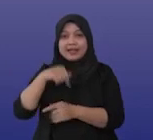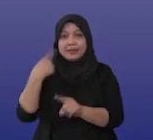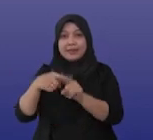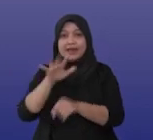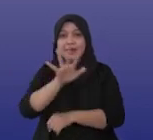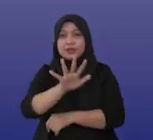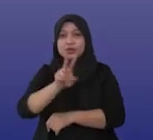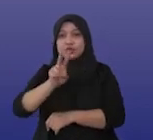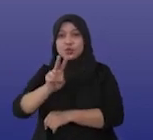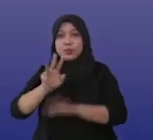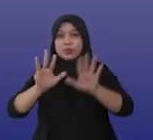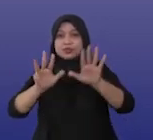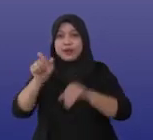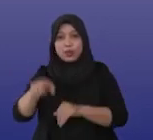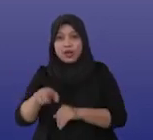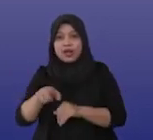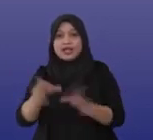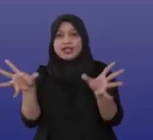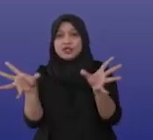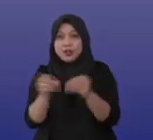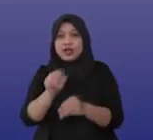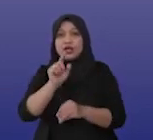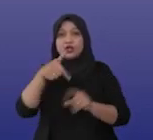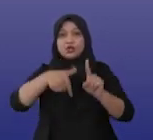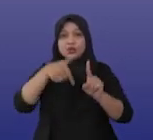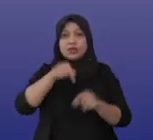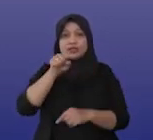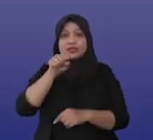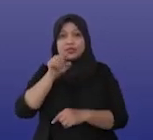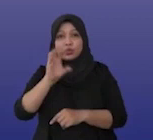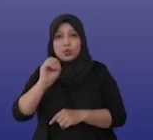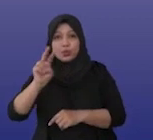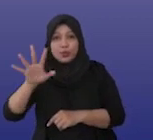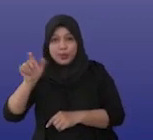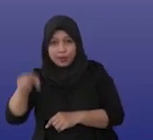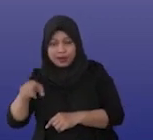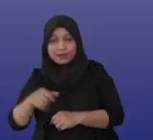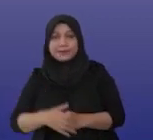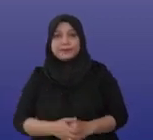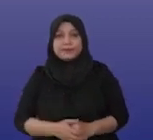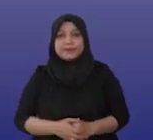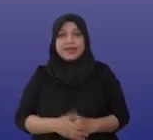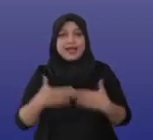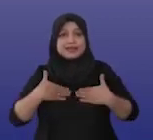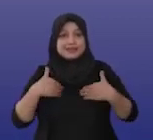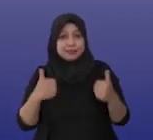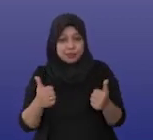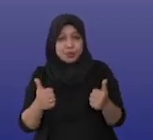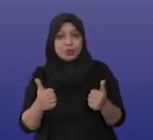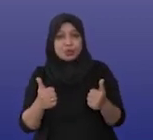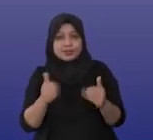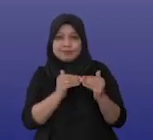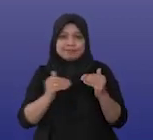529 orang sehingga menjadi 17025 orang sementara yang sembuh